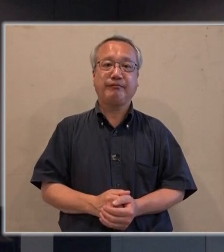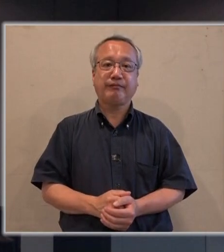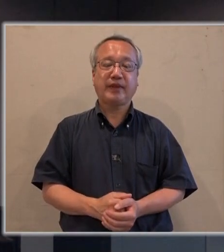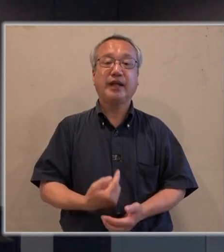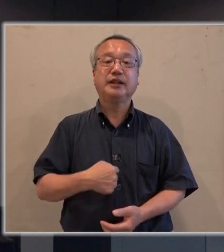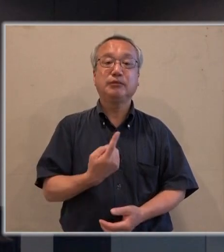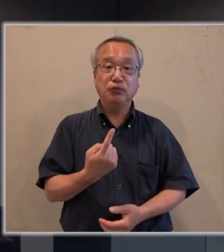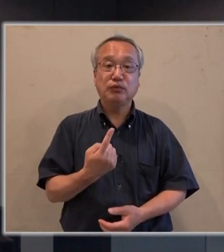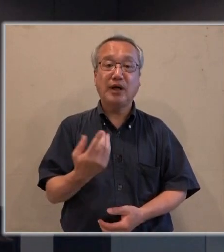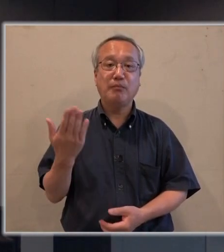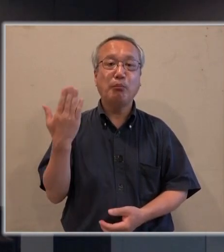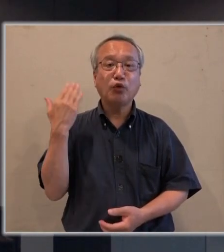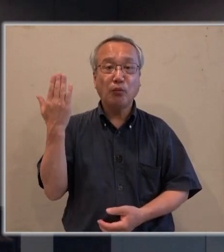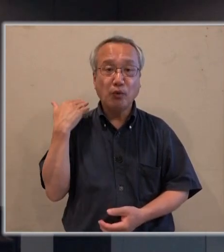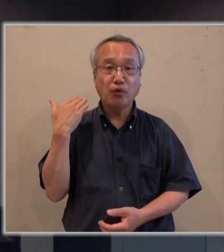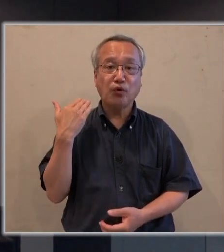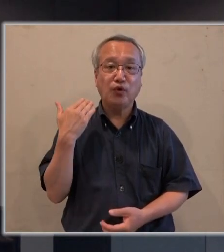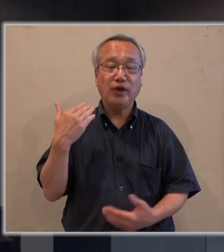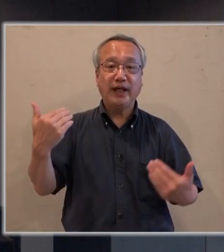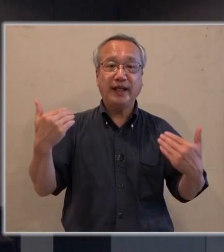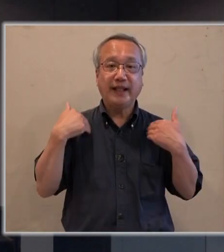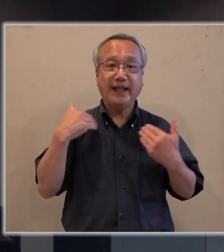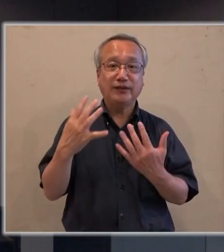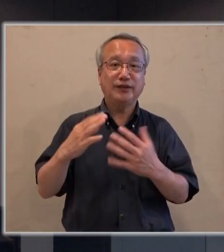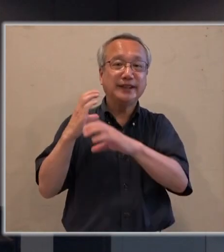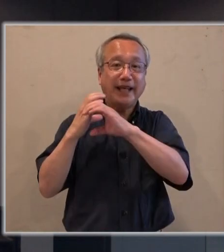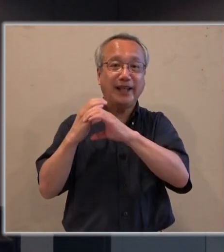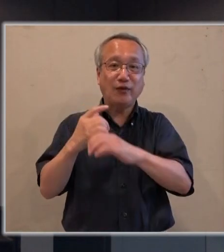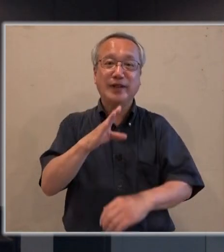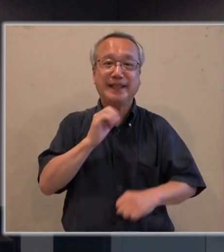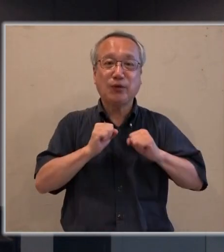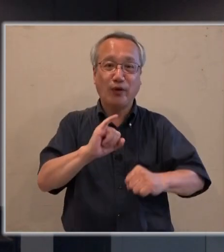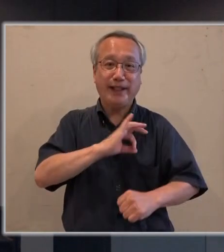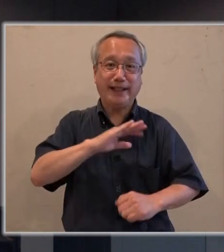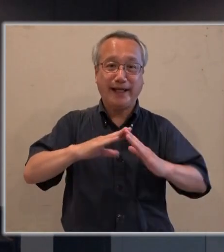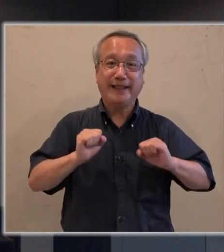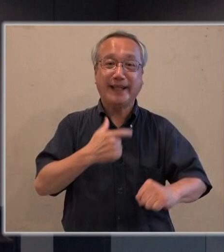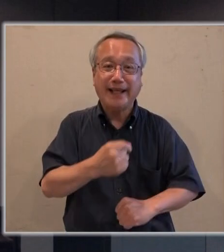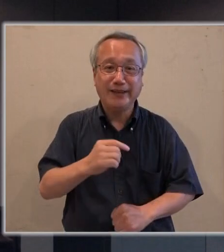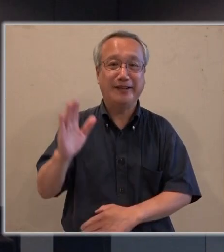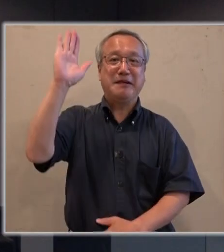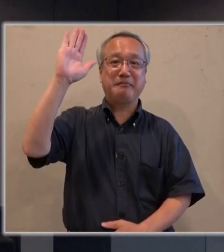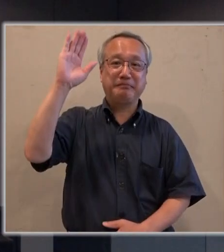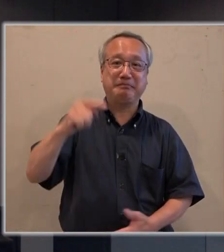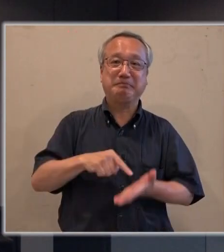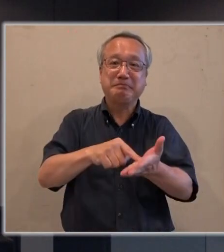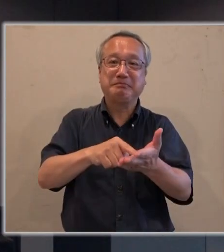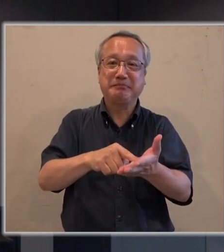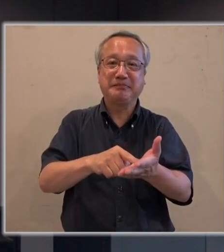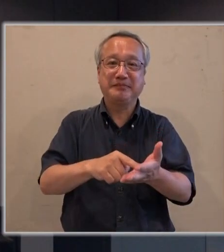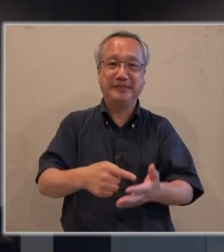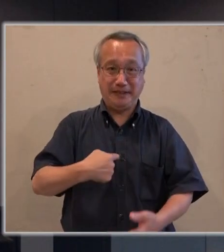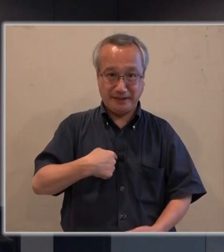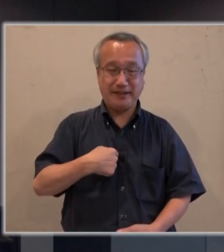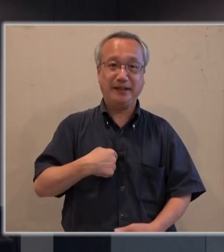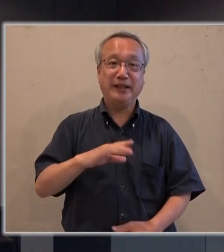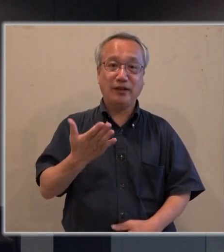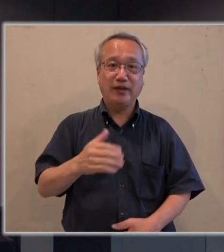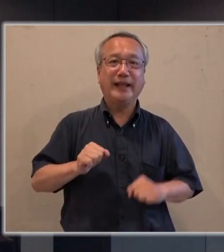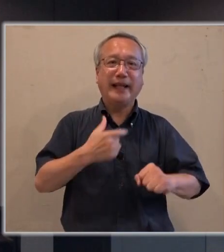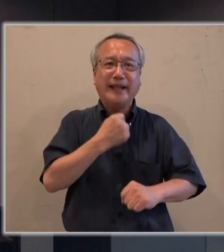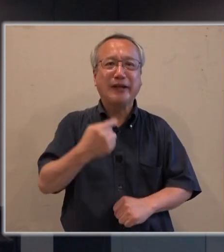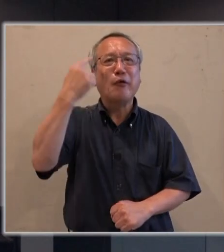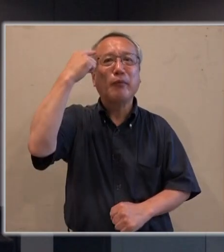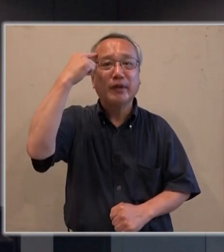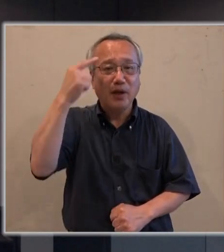自分はもともと体育祭の実行委員とかもやりたいって手を挙げるタイプなんですけど、まあ、それがやりたいやりたいって言ってたら、こんな規模